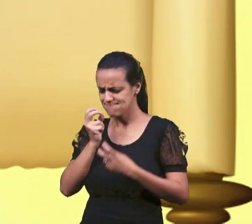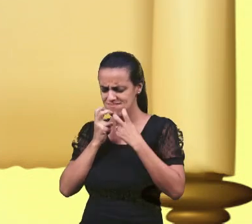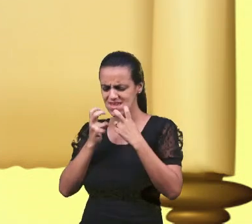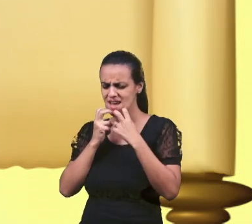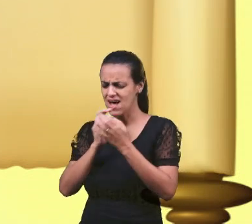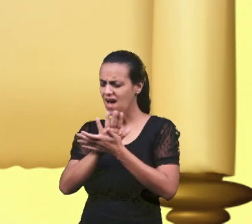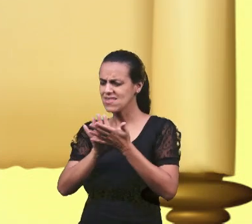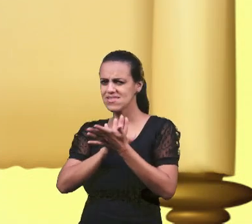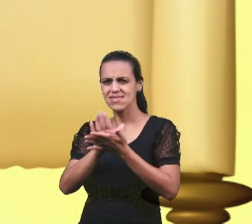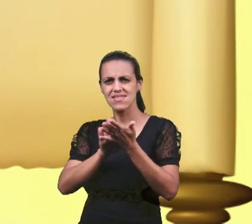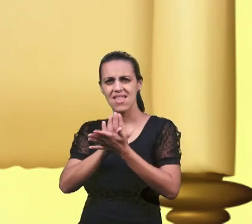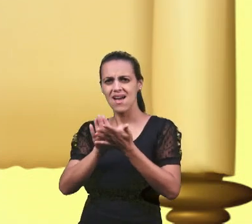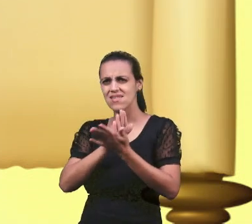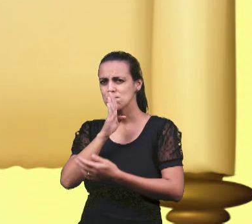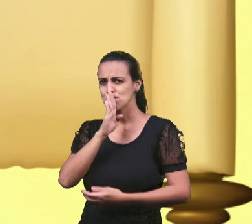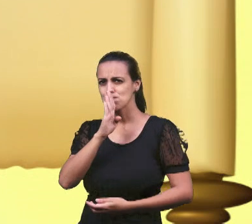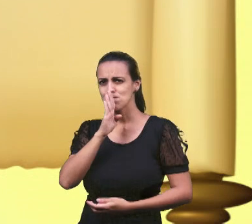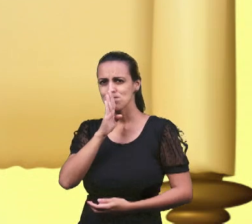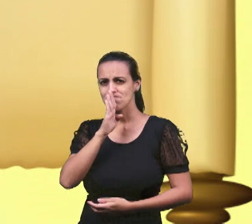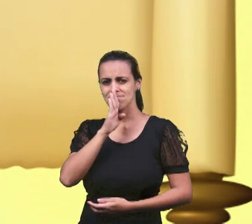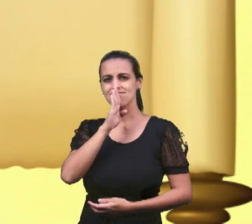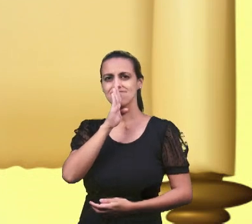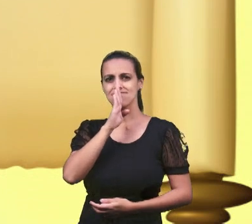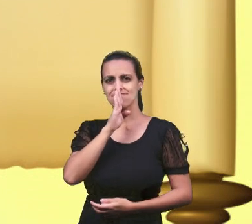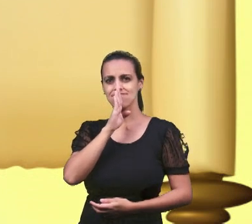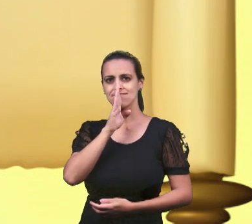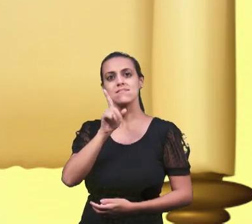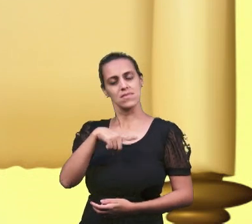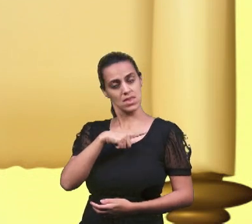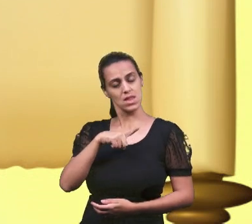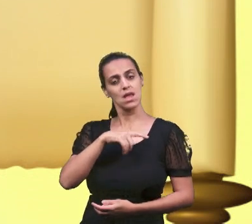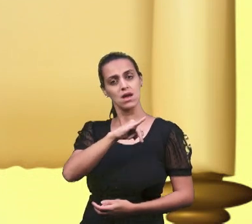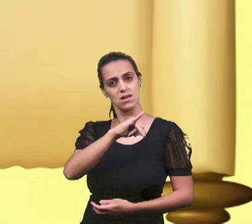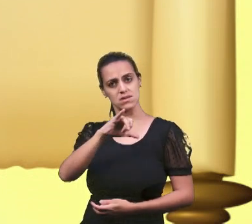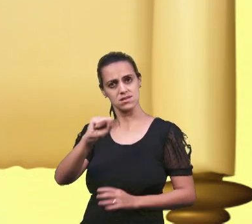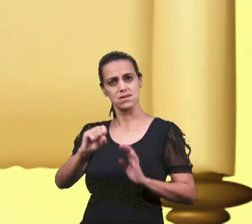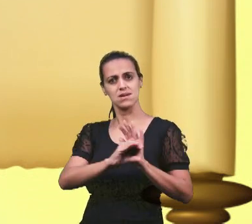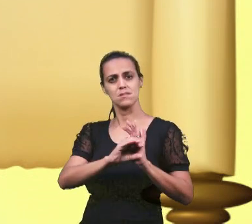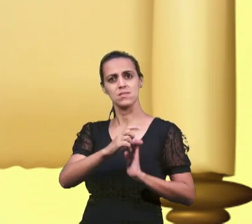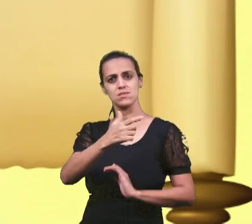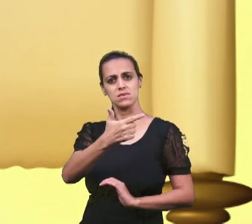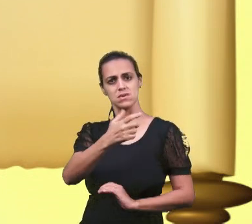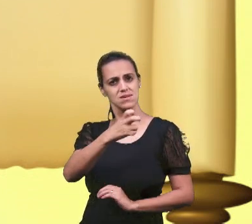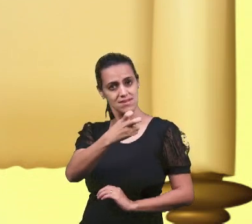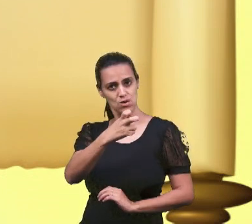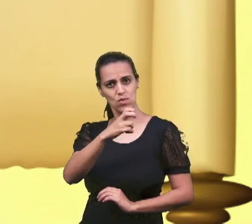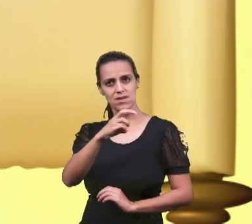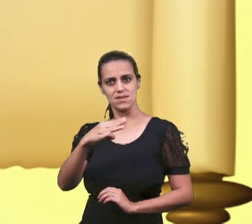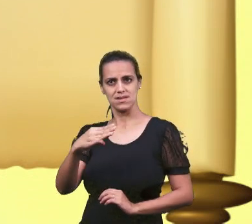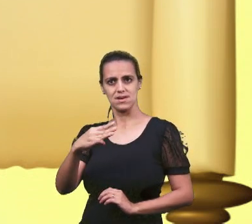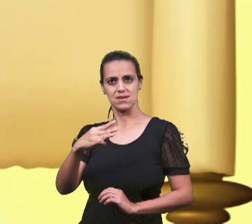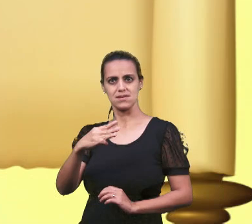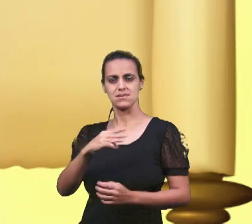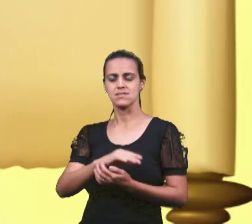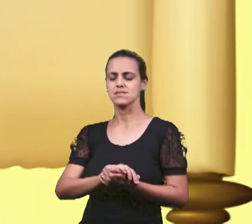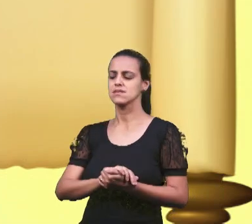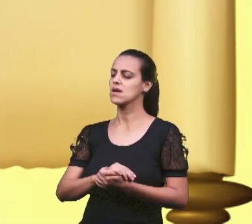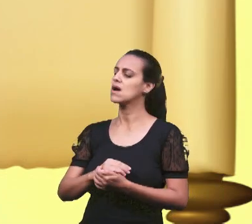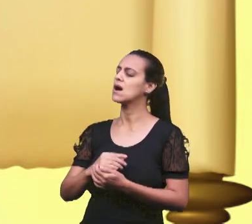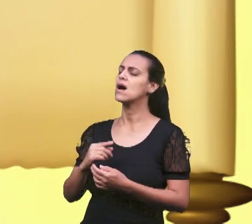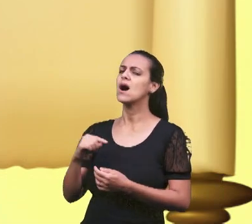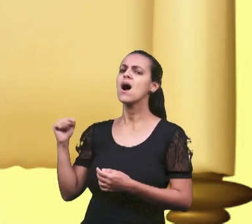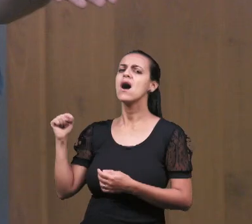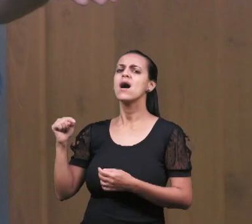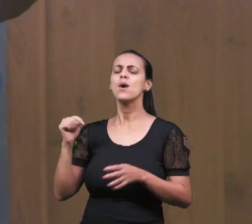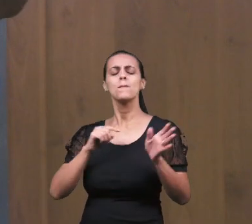bouche comme un agneau. Il a été amené à la mort et comme une brebis muette devant ceux qui la